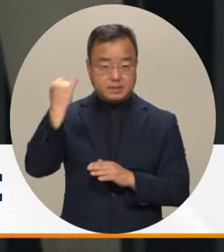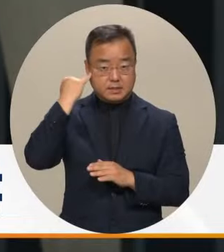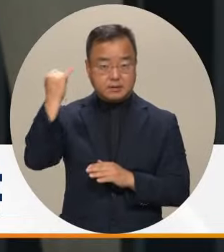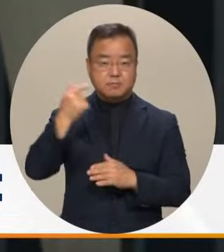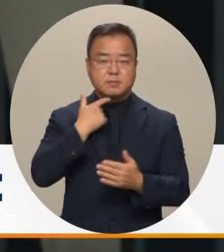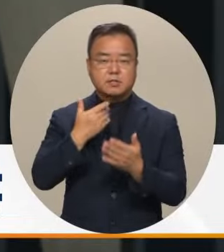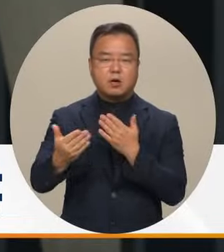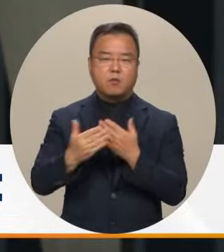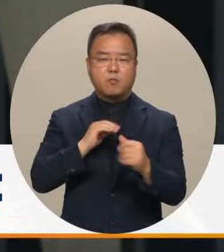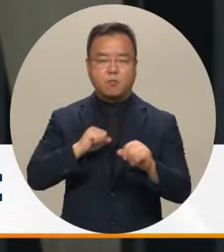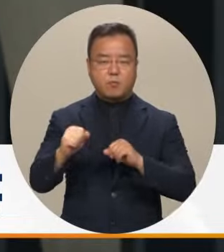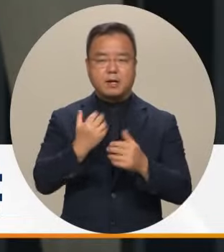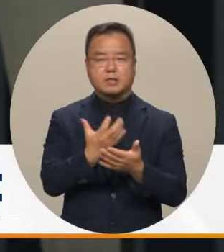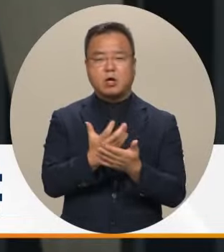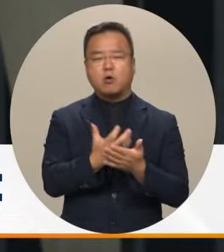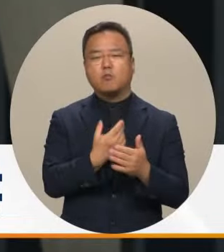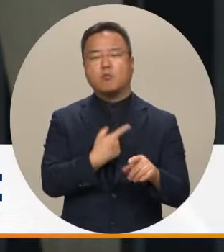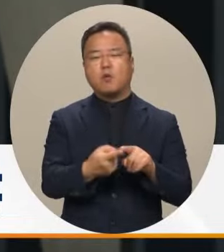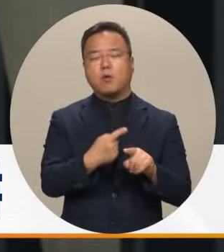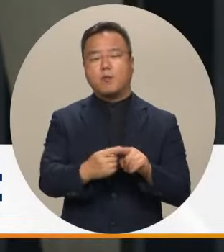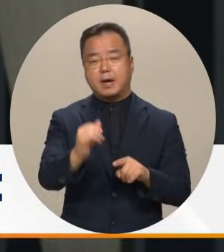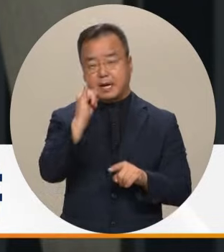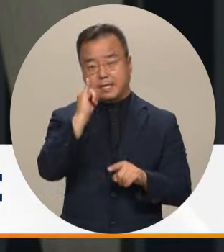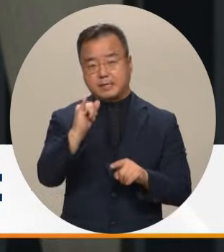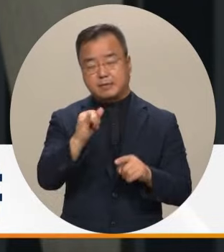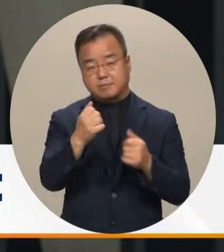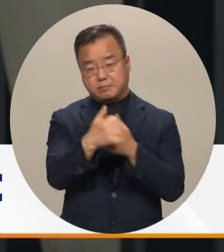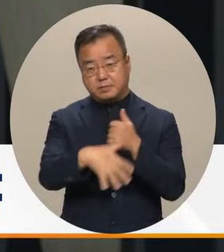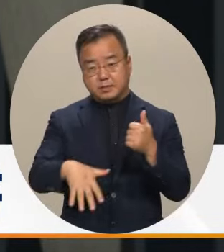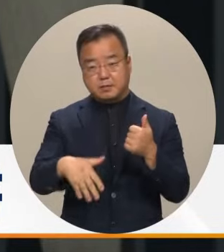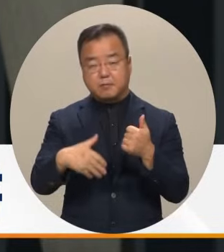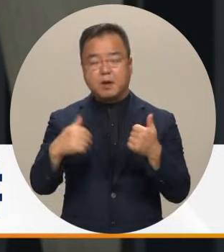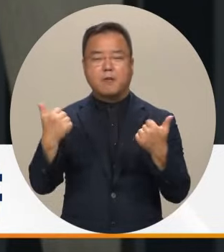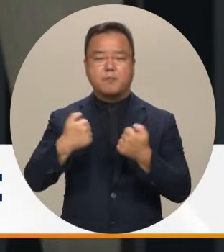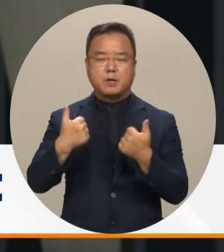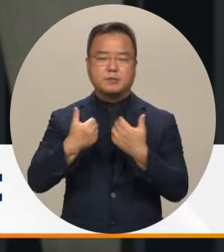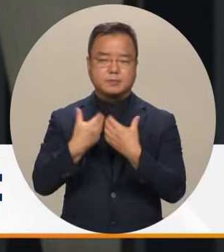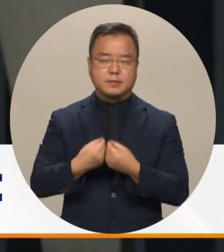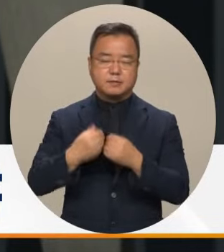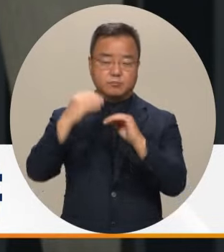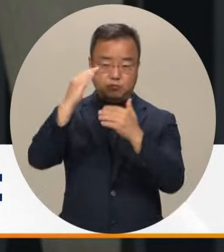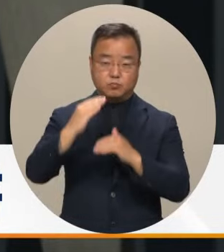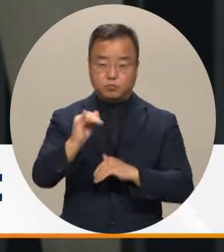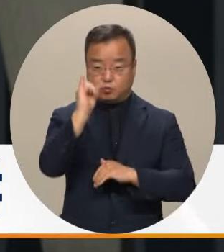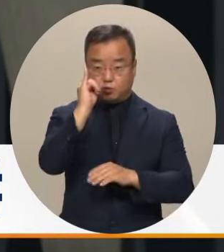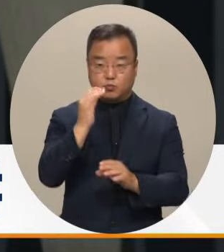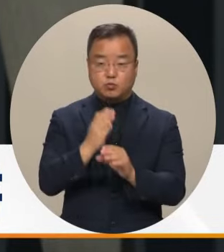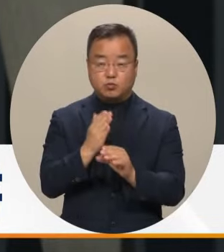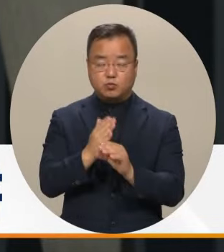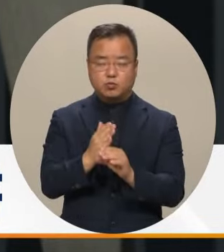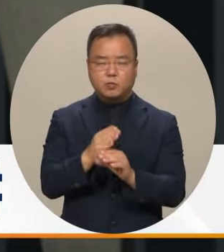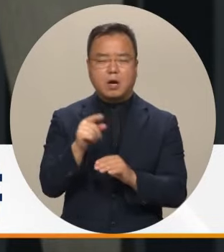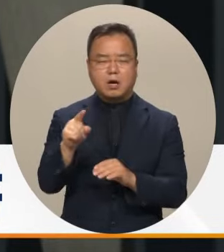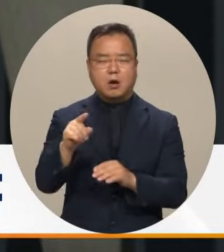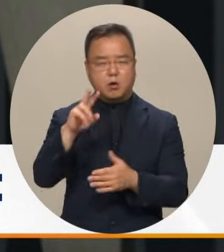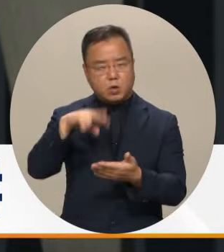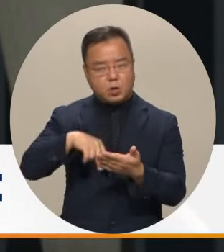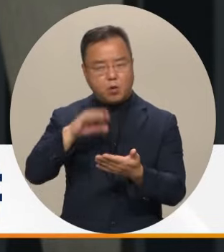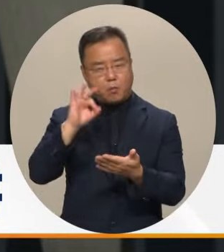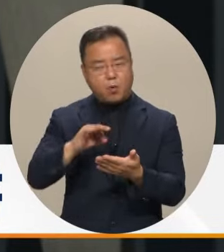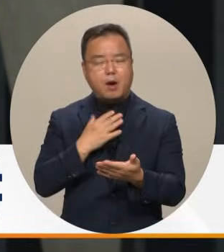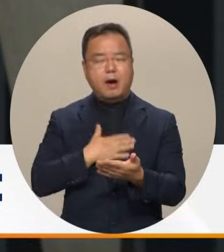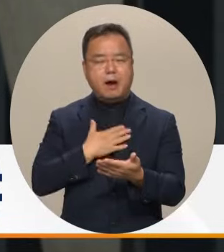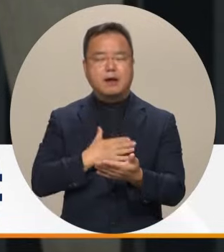체험 활동에 서류 평가가 있다면 그 밑에 면접 예시 문항들도 있습니다 이런 것들을 참고하면 우리 학생들이 스스로 자기